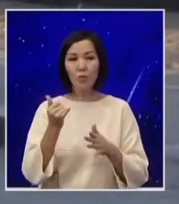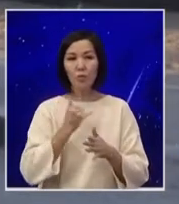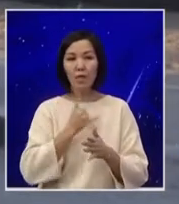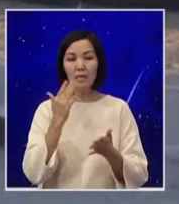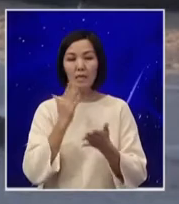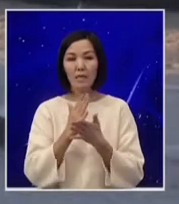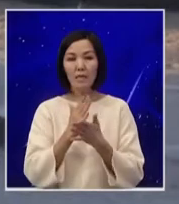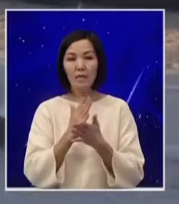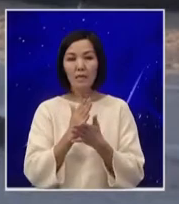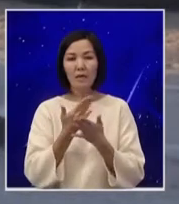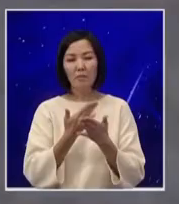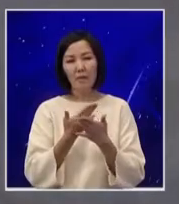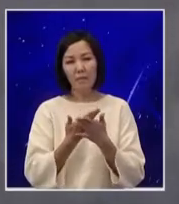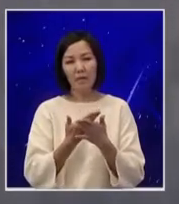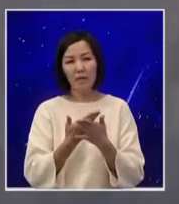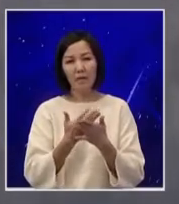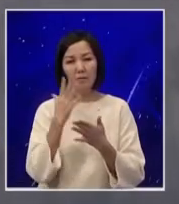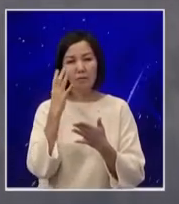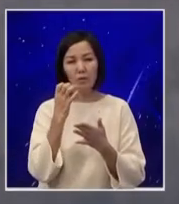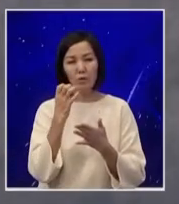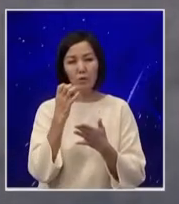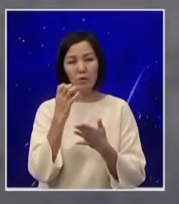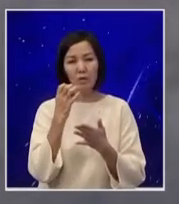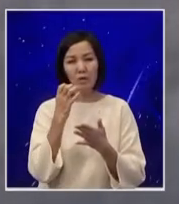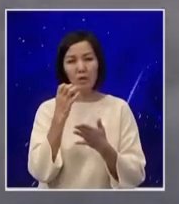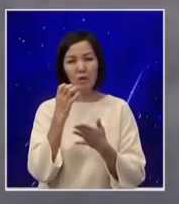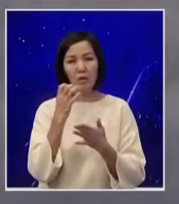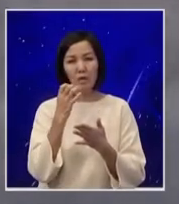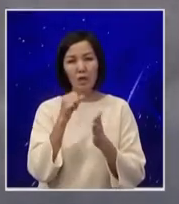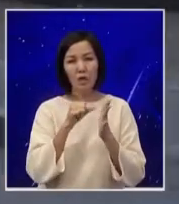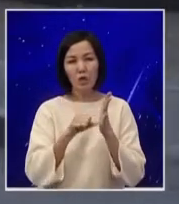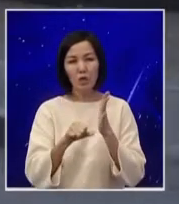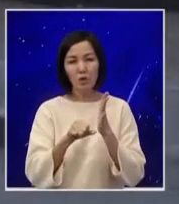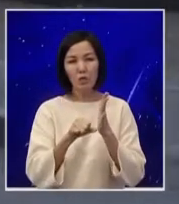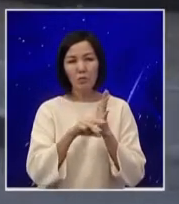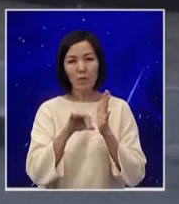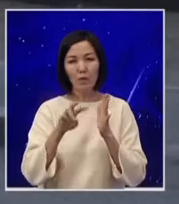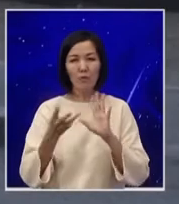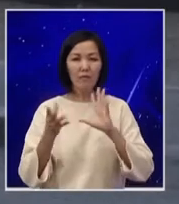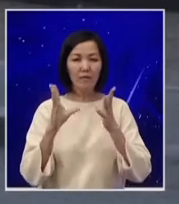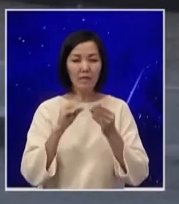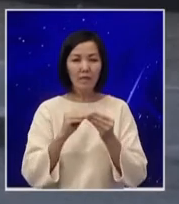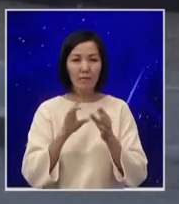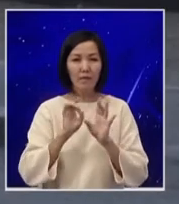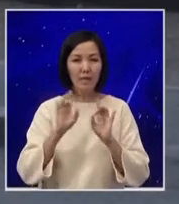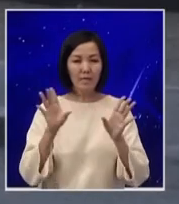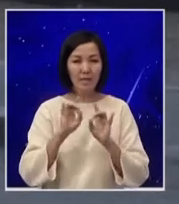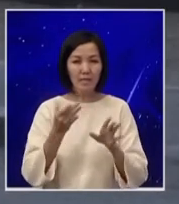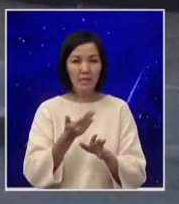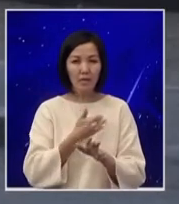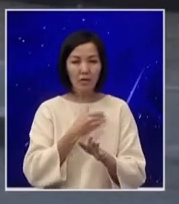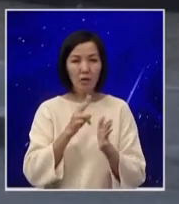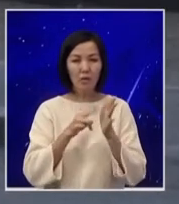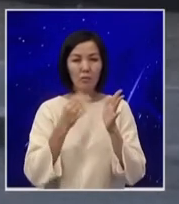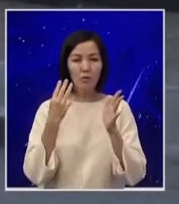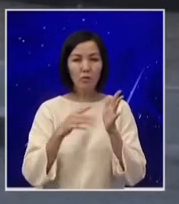расчетам где-то порядка 500-600 миллионов в целом если рассказать о нас семьсот